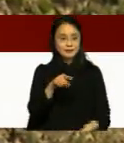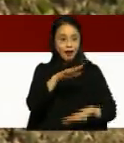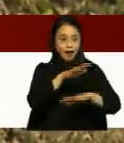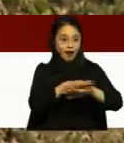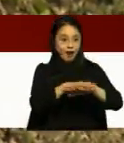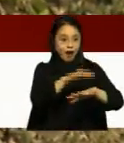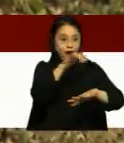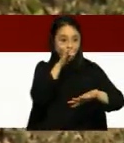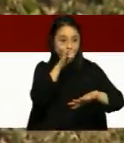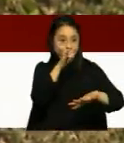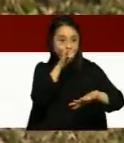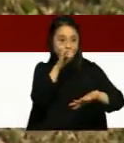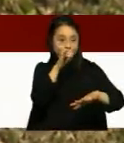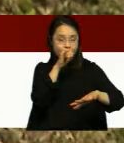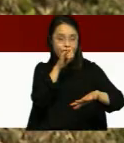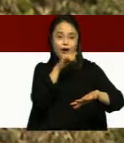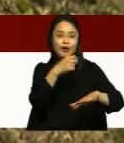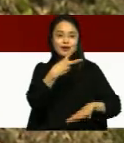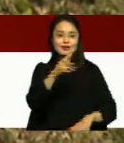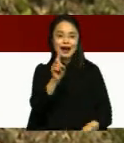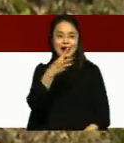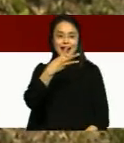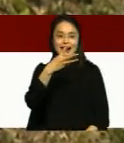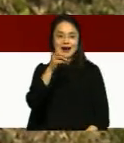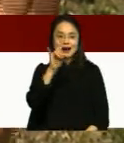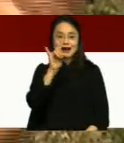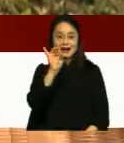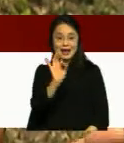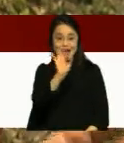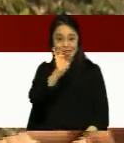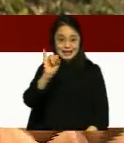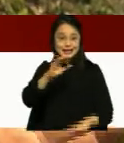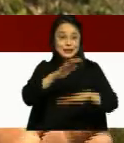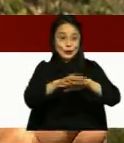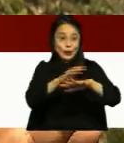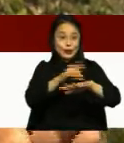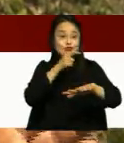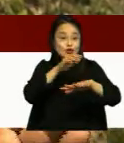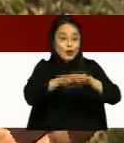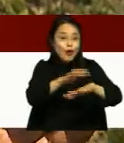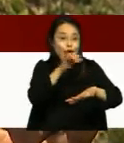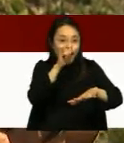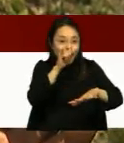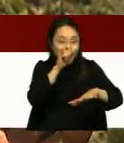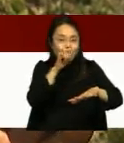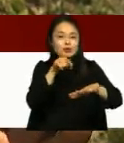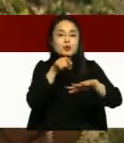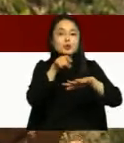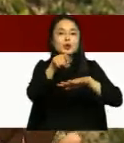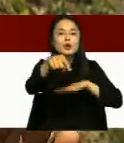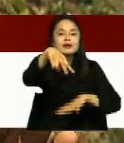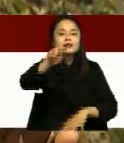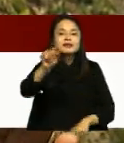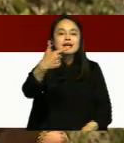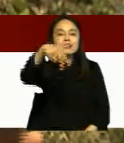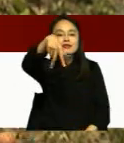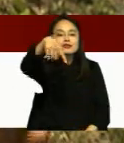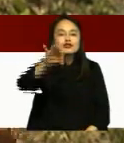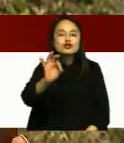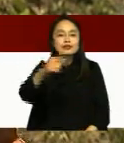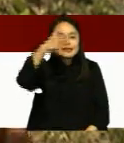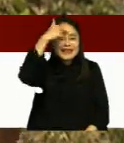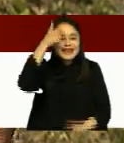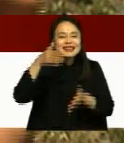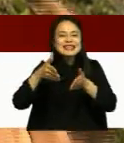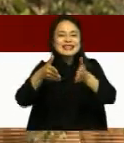그러다 보니까 이제 산 속에 있는 달랭이논을 개발하게 됐고요. 또 여기서 전화 가면 산중옛길이라고 그래갖고 옛날에 이제 각